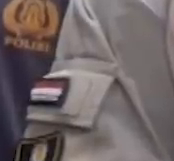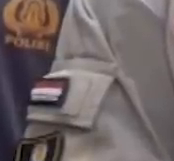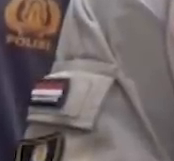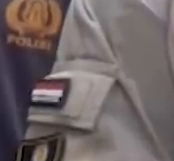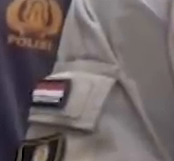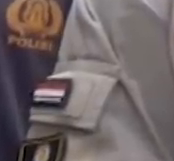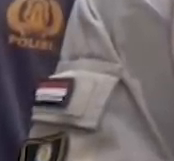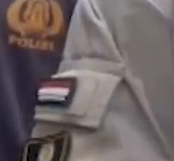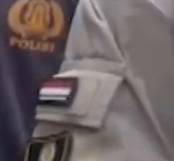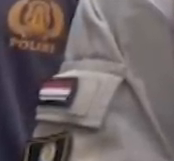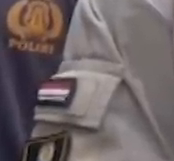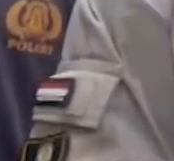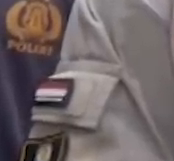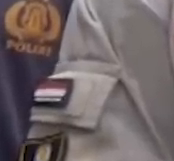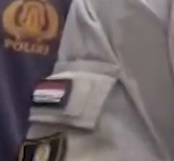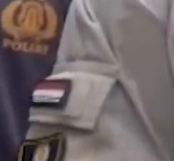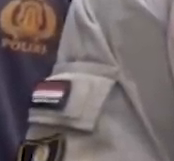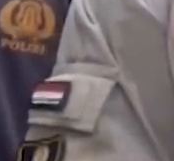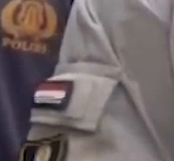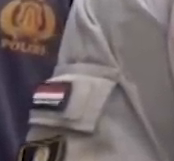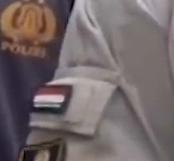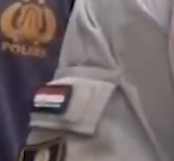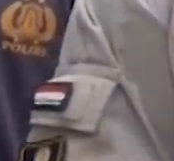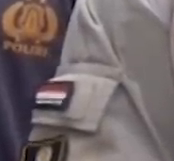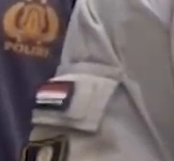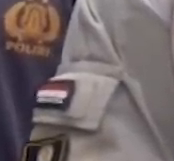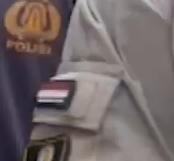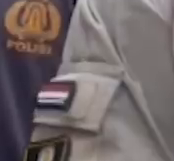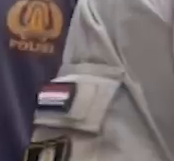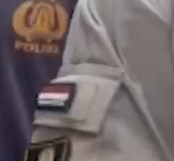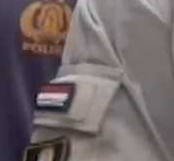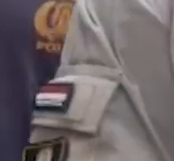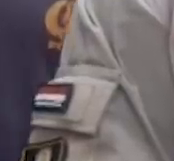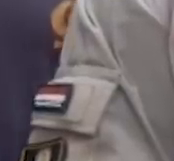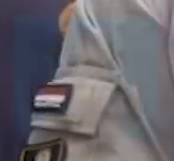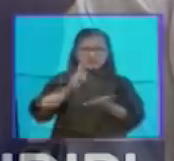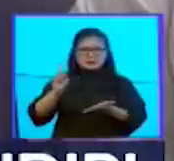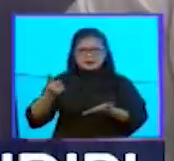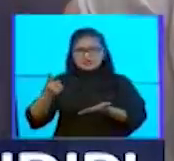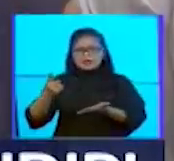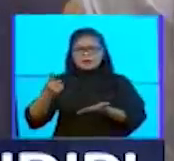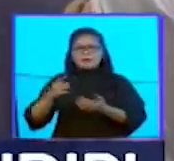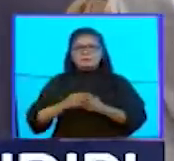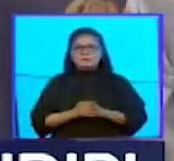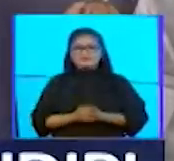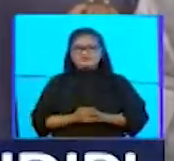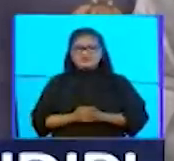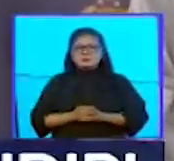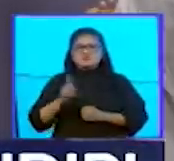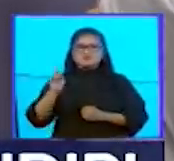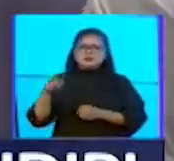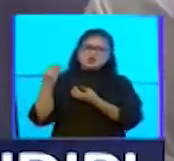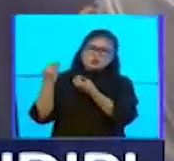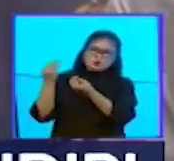cukup waktu. Memakan cukup waktu, kemudian perlengkapan kita sendiri, artinya kita kan tidak satu, kita menunggu dari dinas